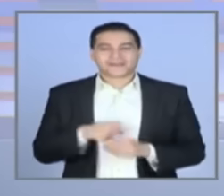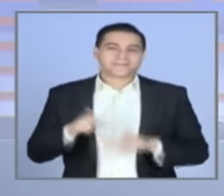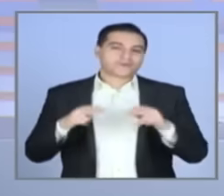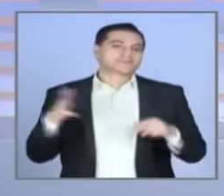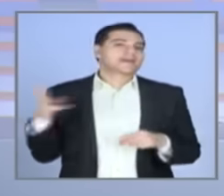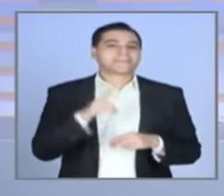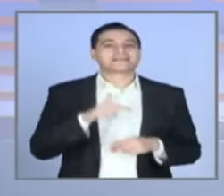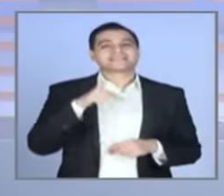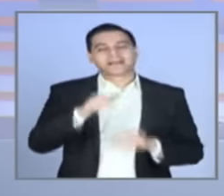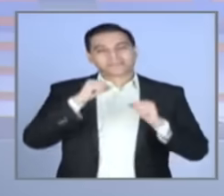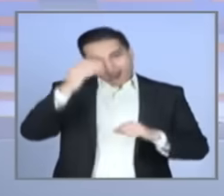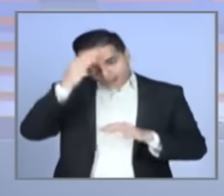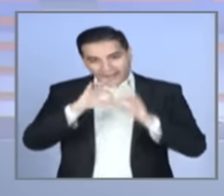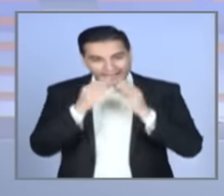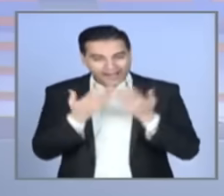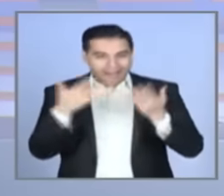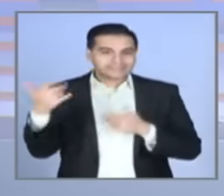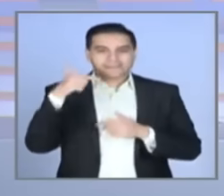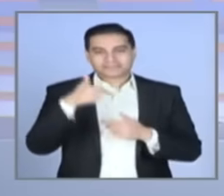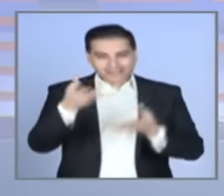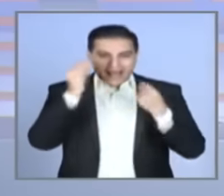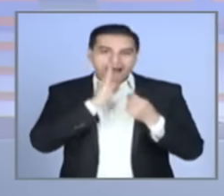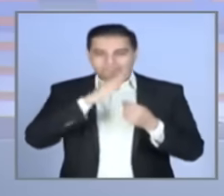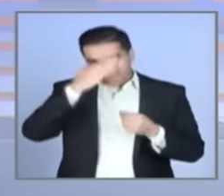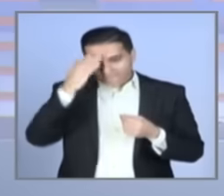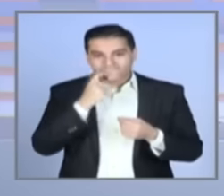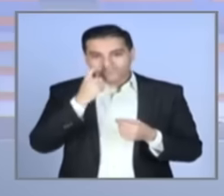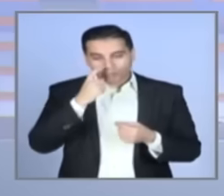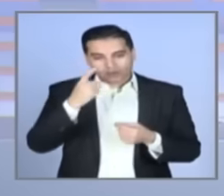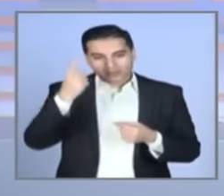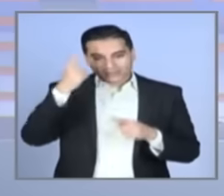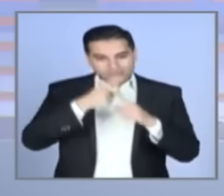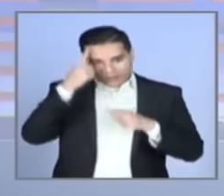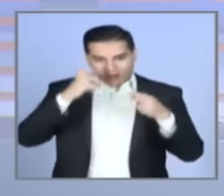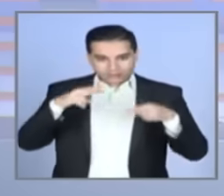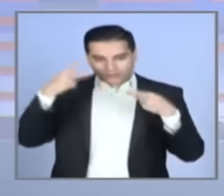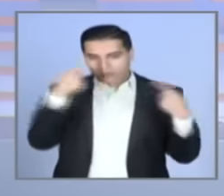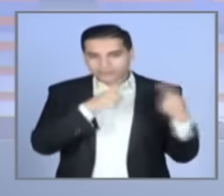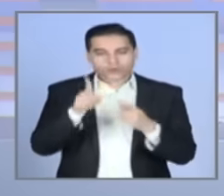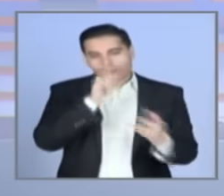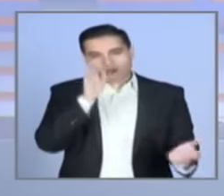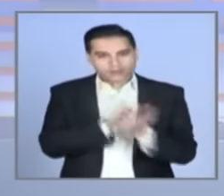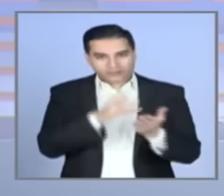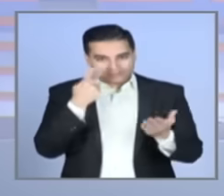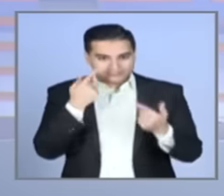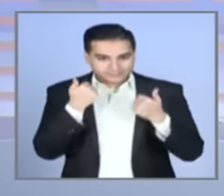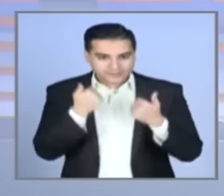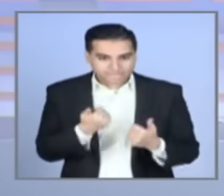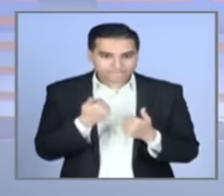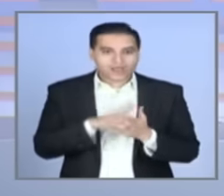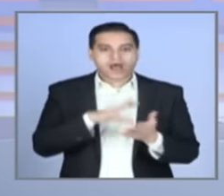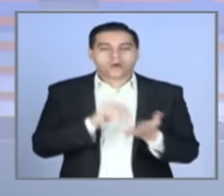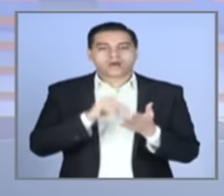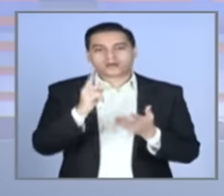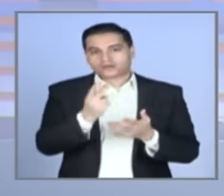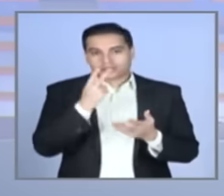الموسم السادس لعبقرة العائلات، ست فقرات: العلم، المعرفة، الفنون، تحت الضغط، ضربات الجزاء، وعجلة العصر.